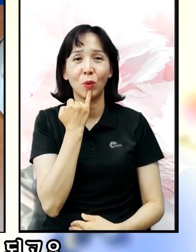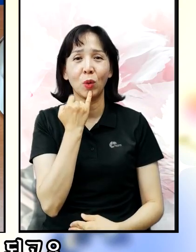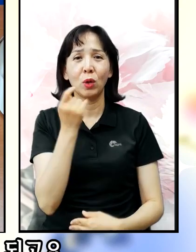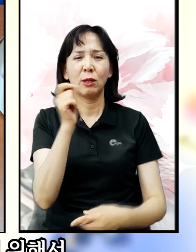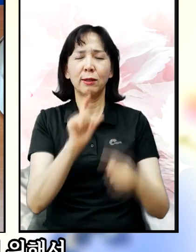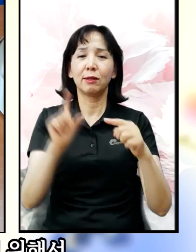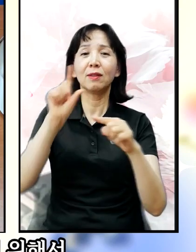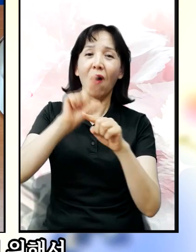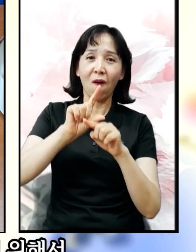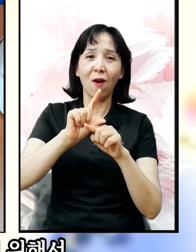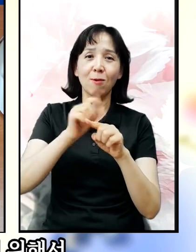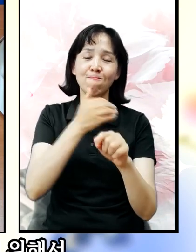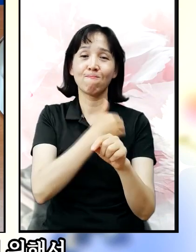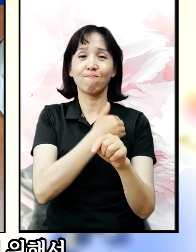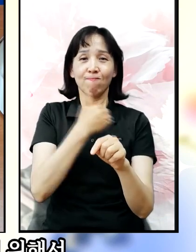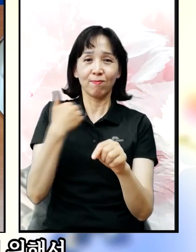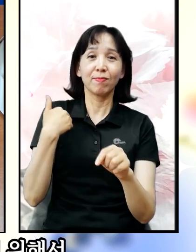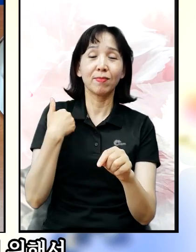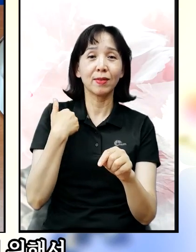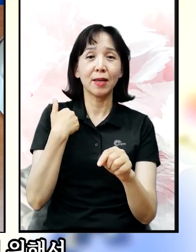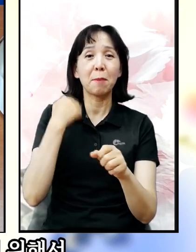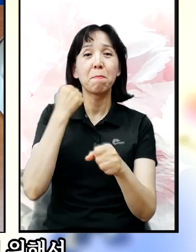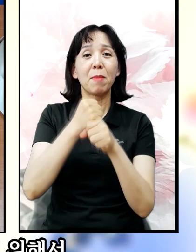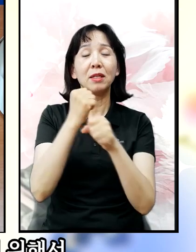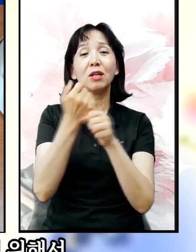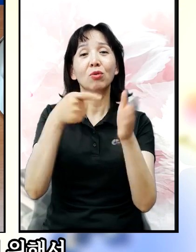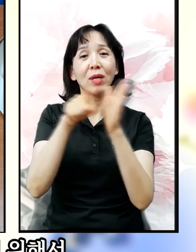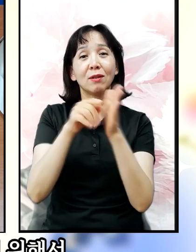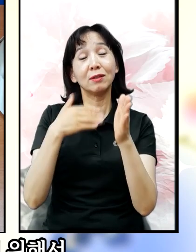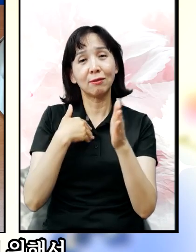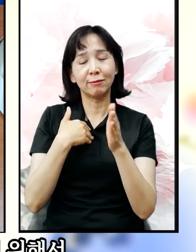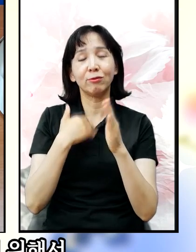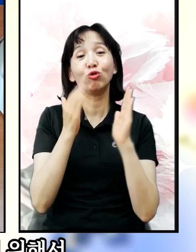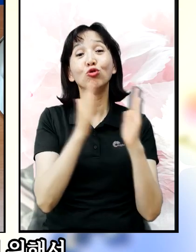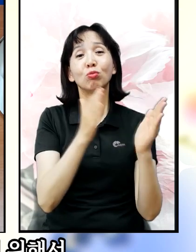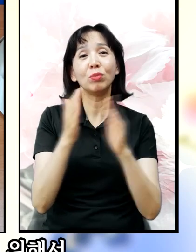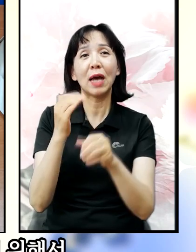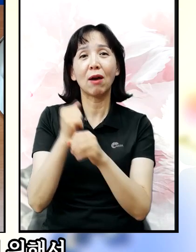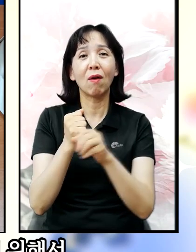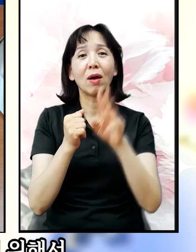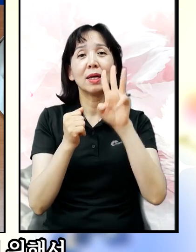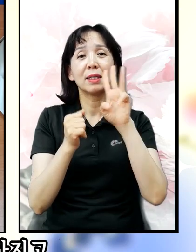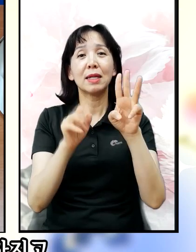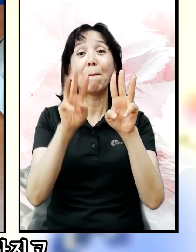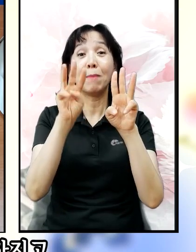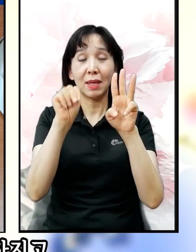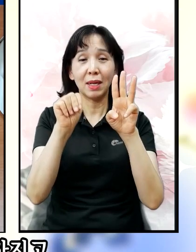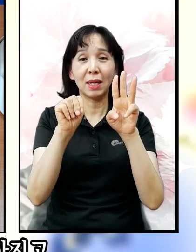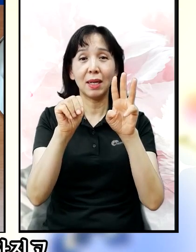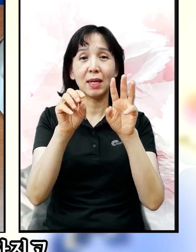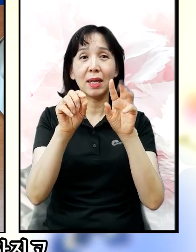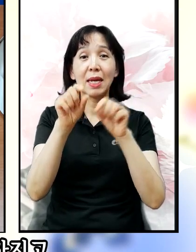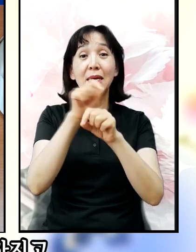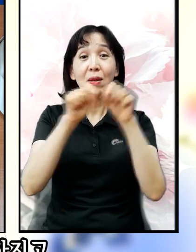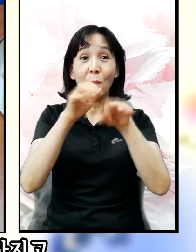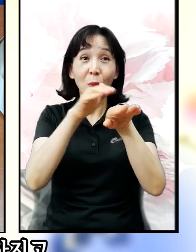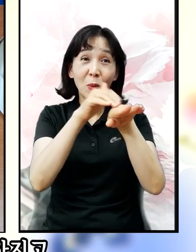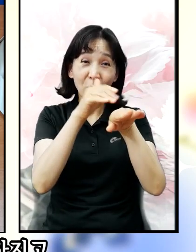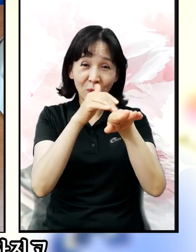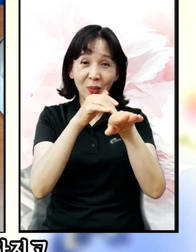되고요. 조금 더 풍성한 느낌을 살리기 위해서 저는 준비한 3mm의